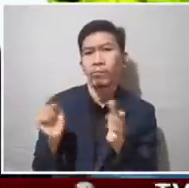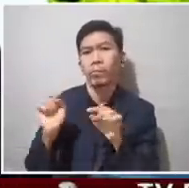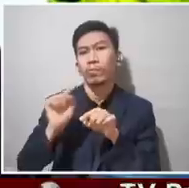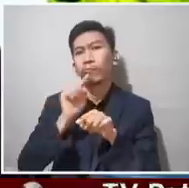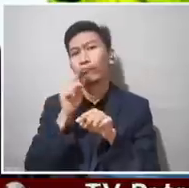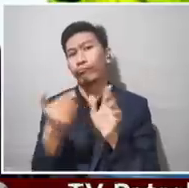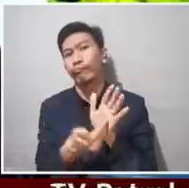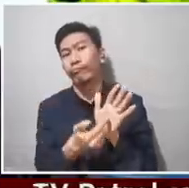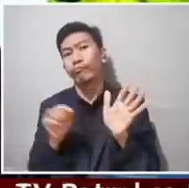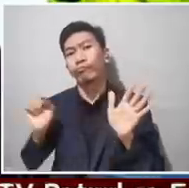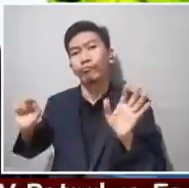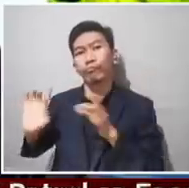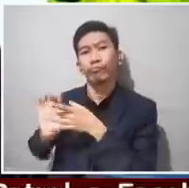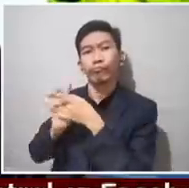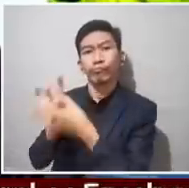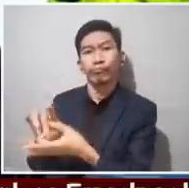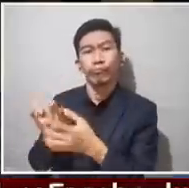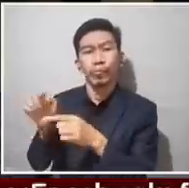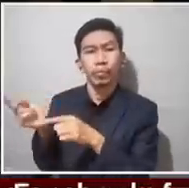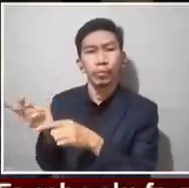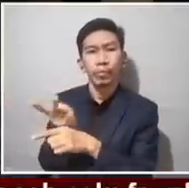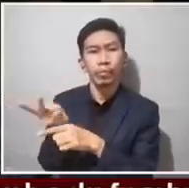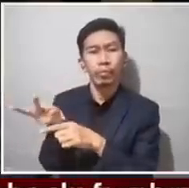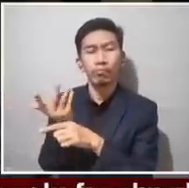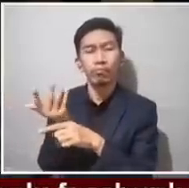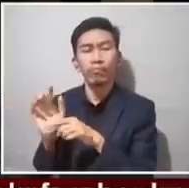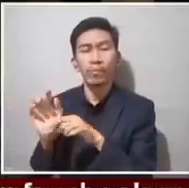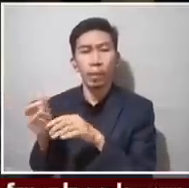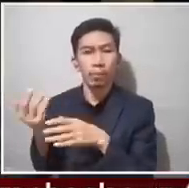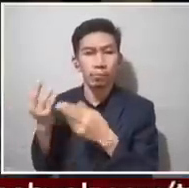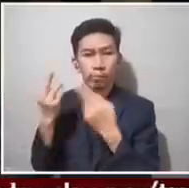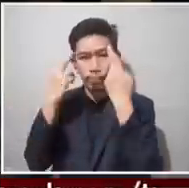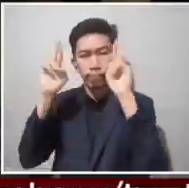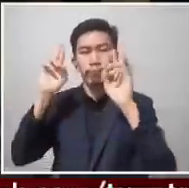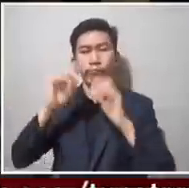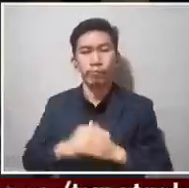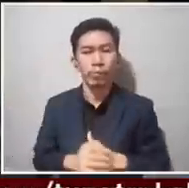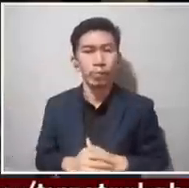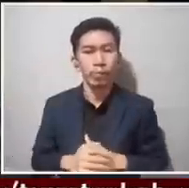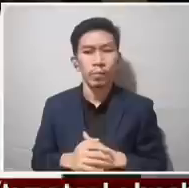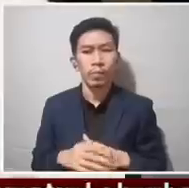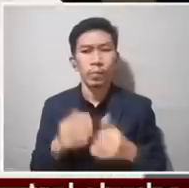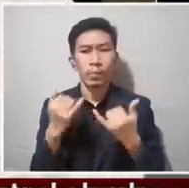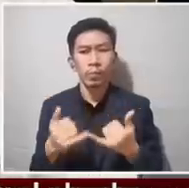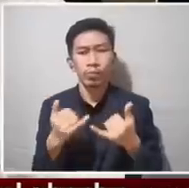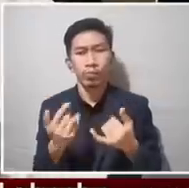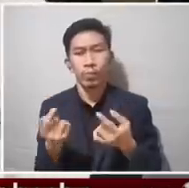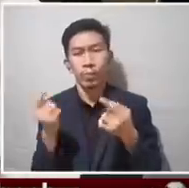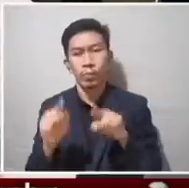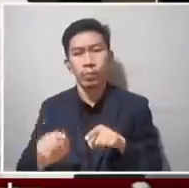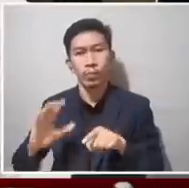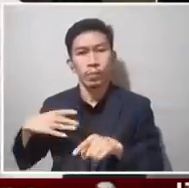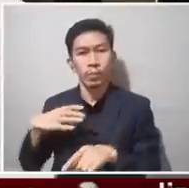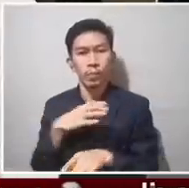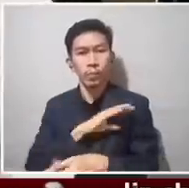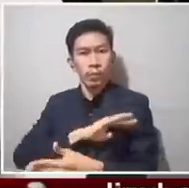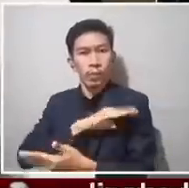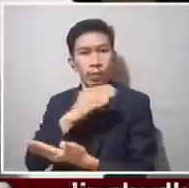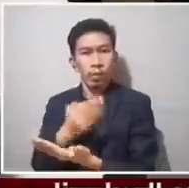ng underground movement. Dahil sa nangyari ngayon na anak pa ng congresswoman na Makabayan yung